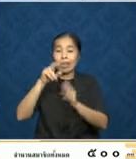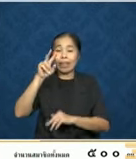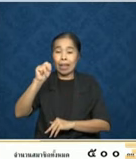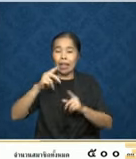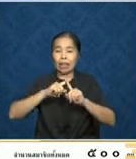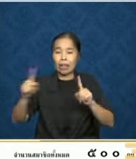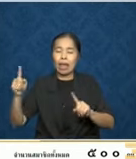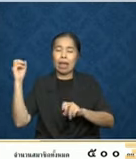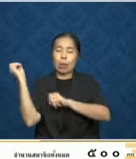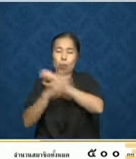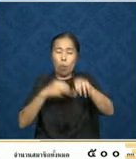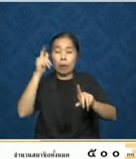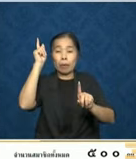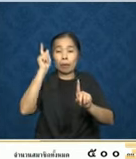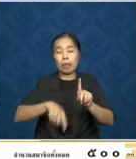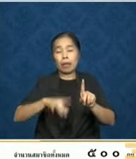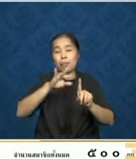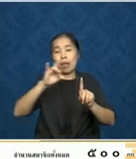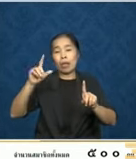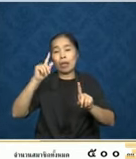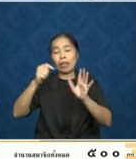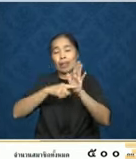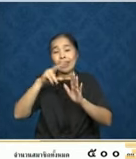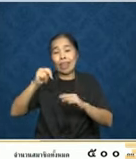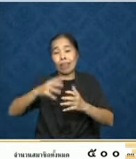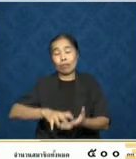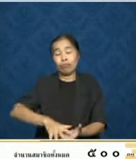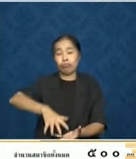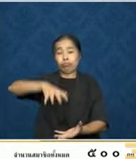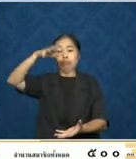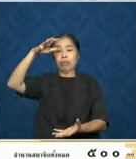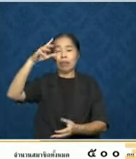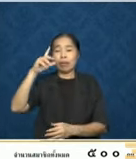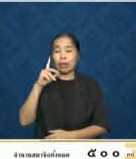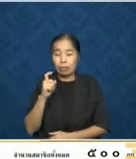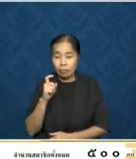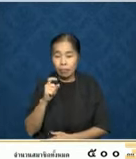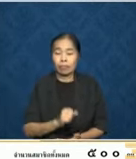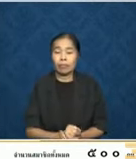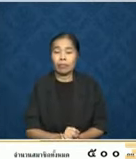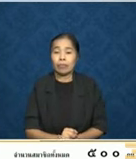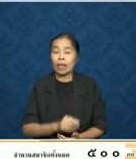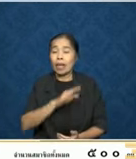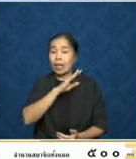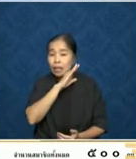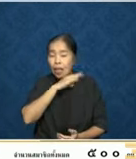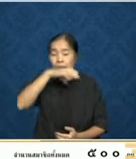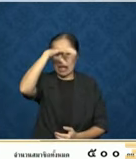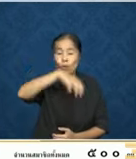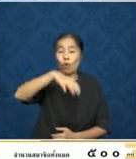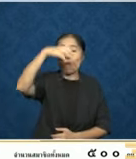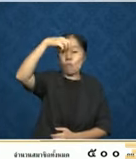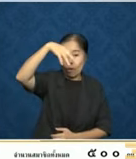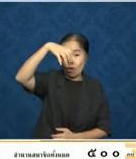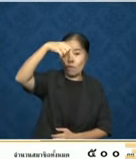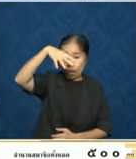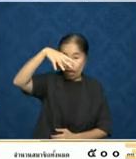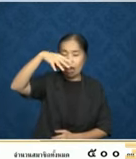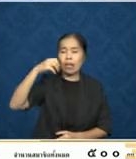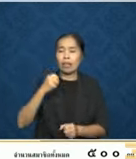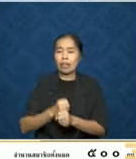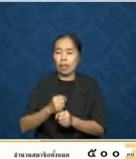ว่า 1,800 ตันต่อวันของจังหวัดขอนแก่นทั้งหมดถ้าโรงไฟฟ้าขยะกำจัดได้